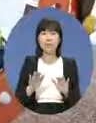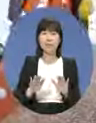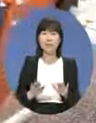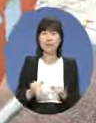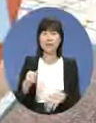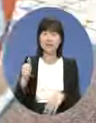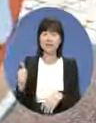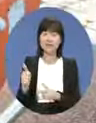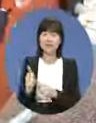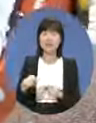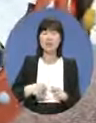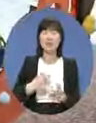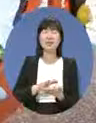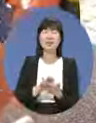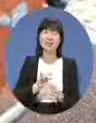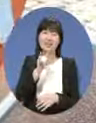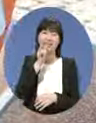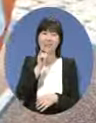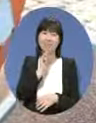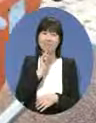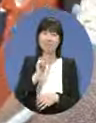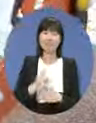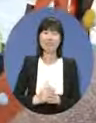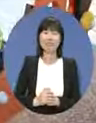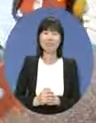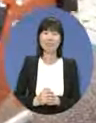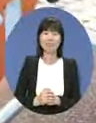오늘도 미르는 혼자 놉니다.